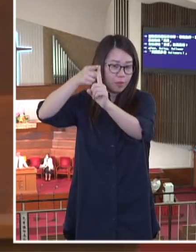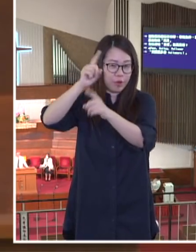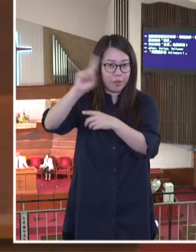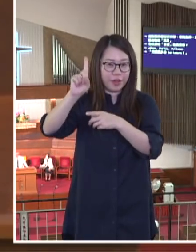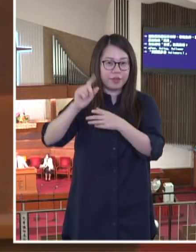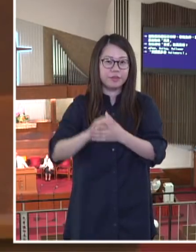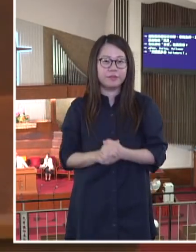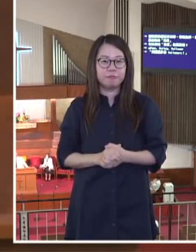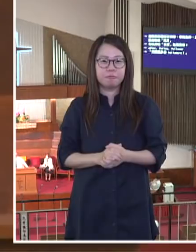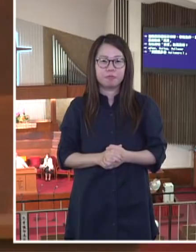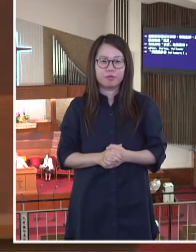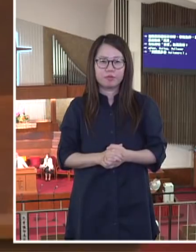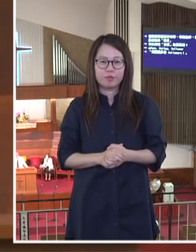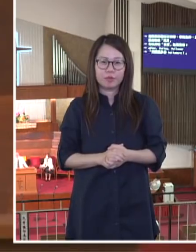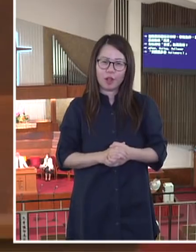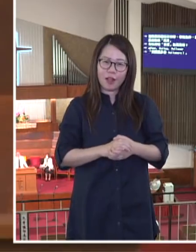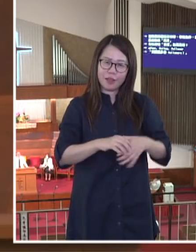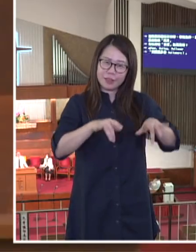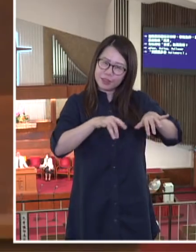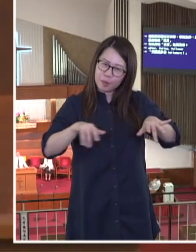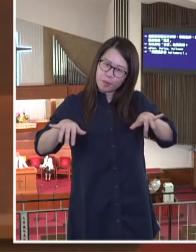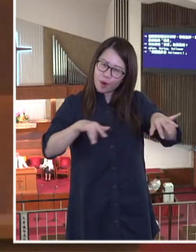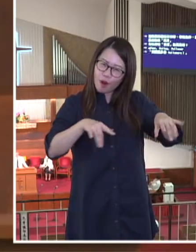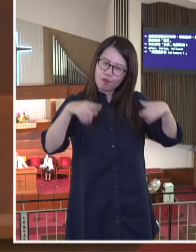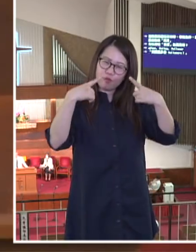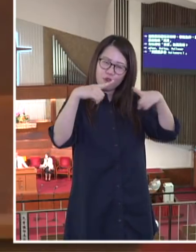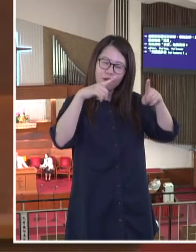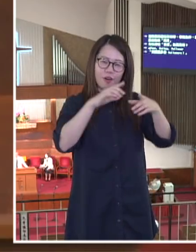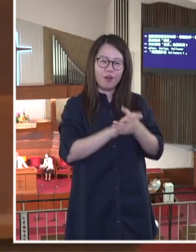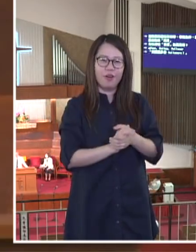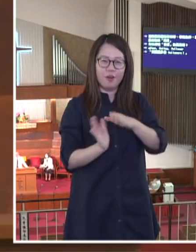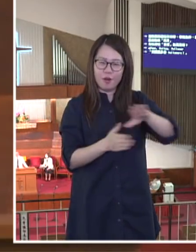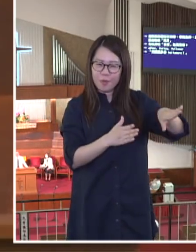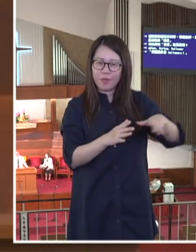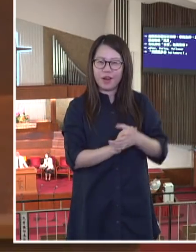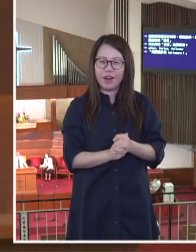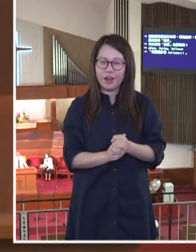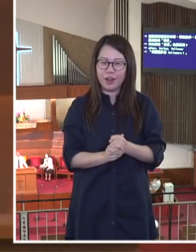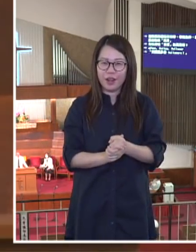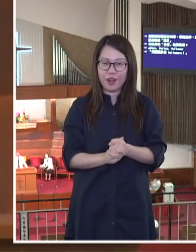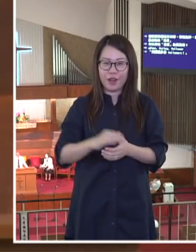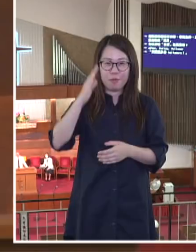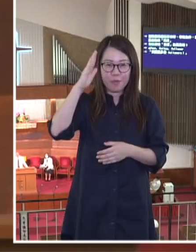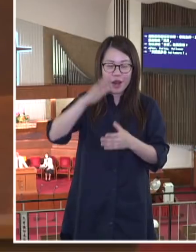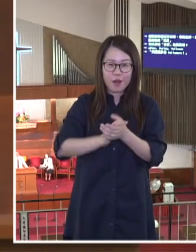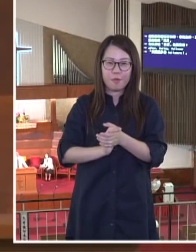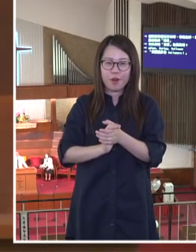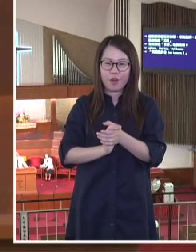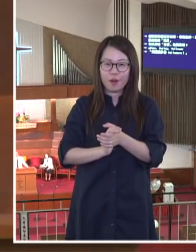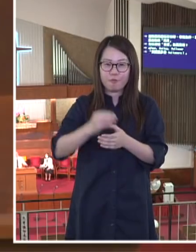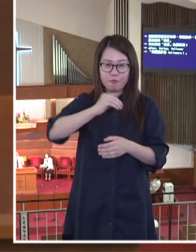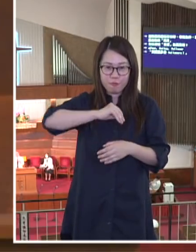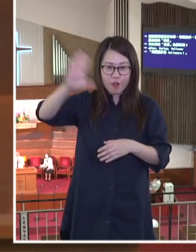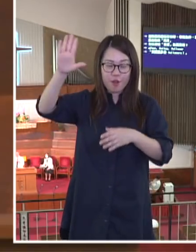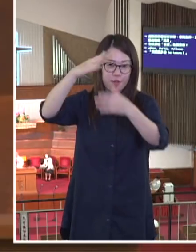啊，不是做音乐家，做什么？KOL 啊，即系大家都唔知噶，即系依家小朋友嘅